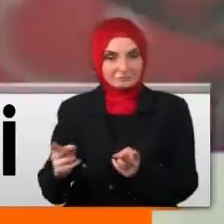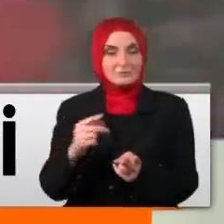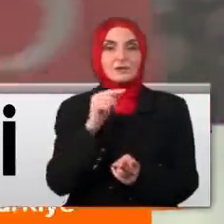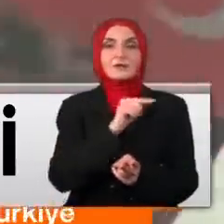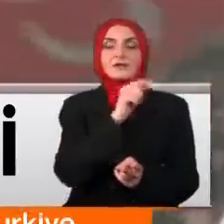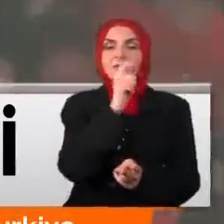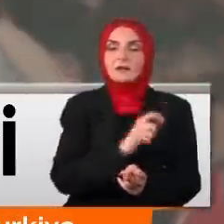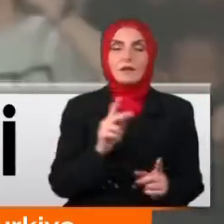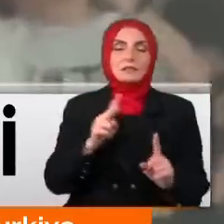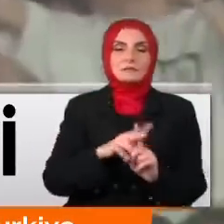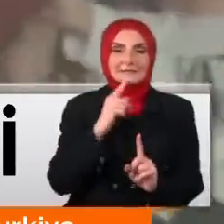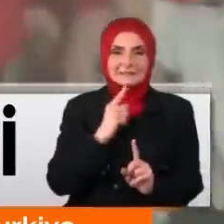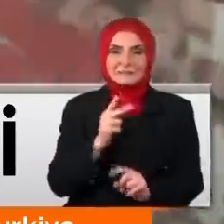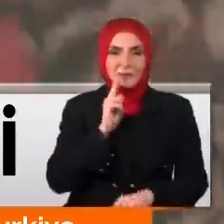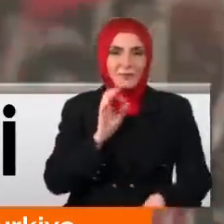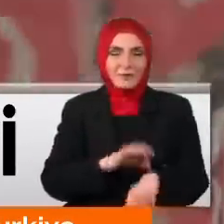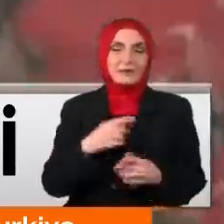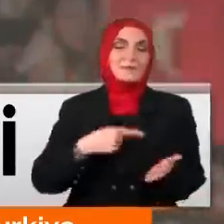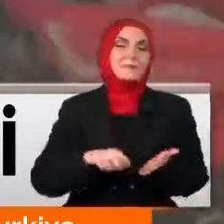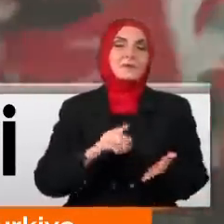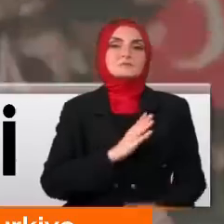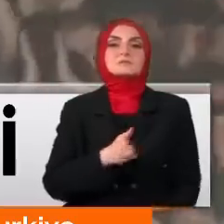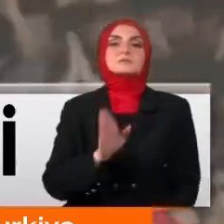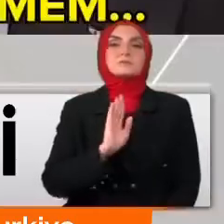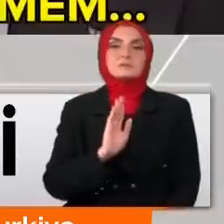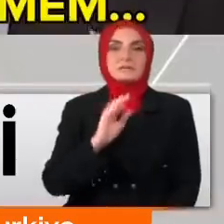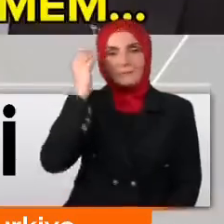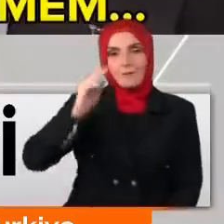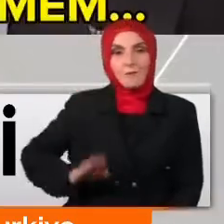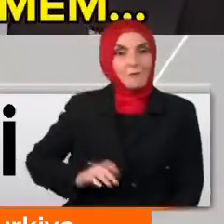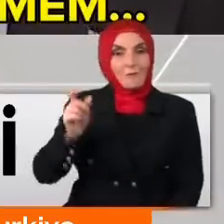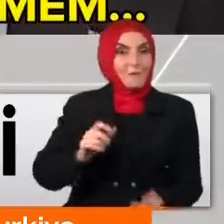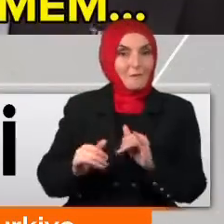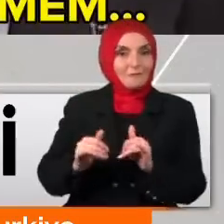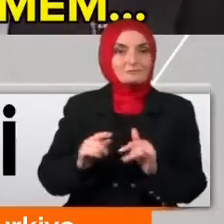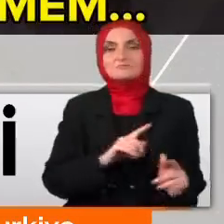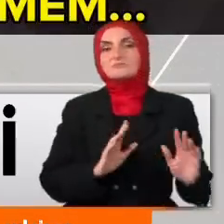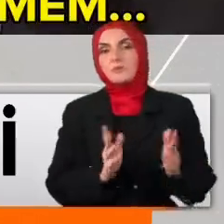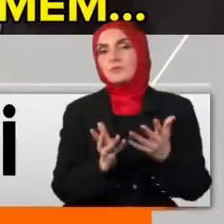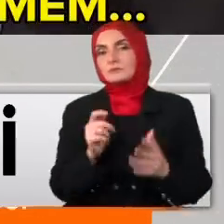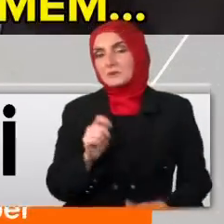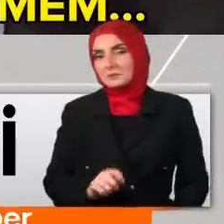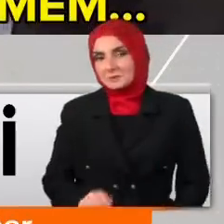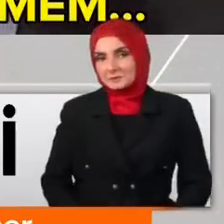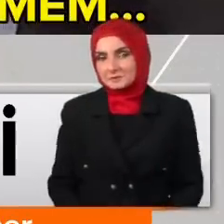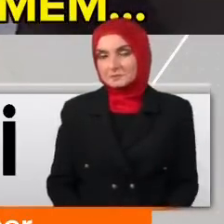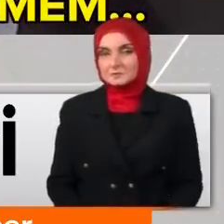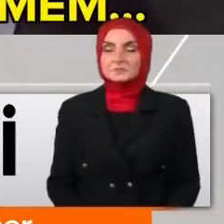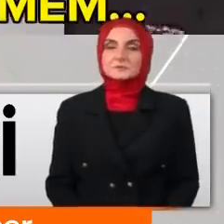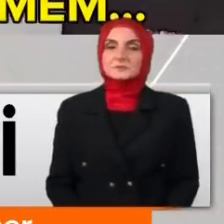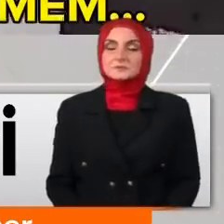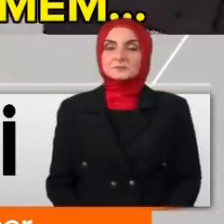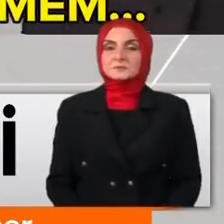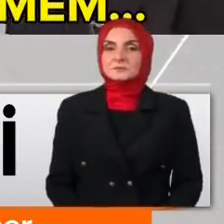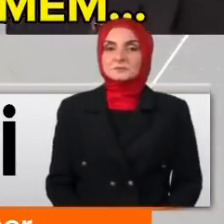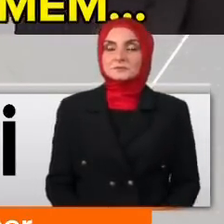rağmen son dakikada iptal etti imamoğlu'nun oyununu bozdu Ben asla ve asla istanbulluların oyulu alınmış